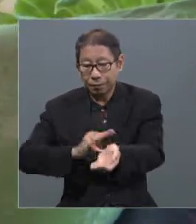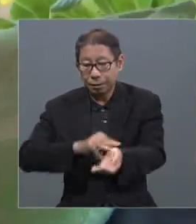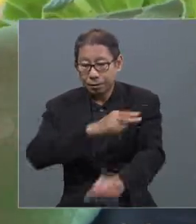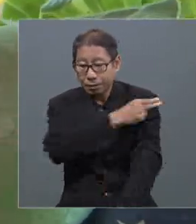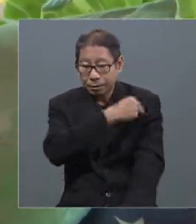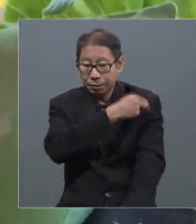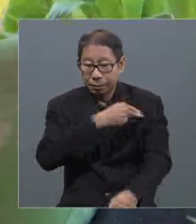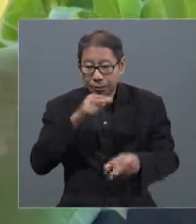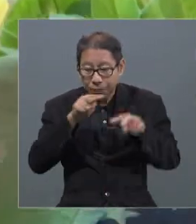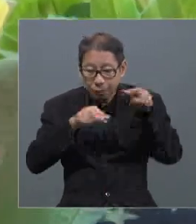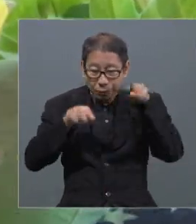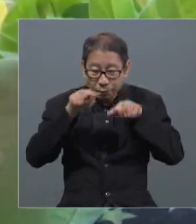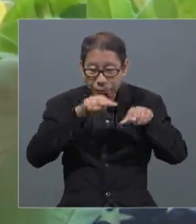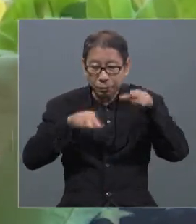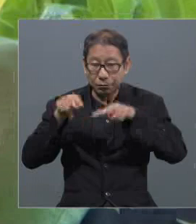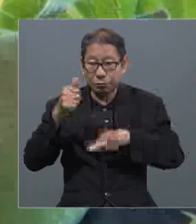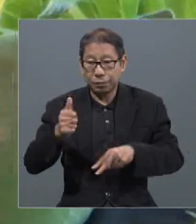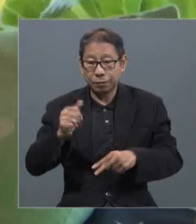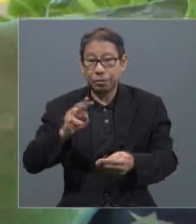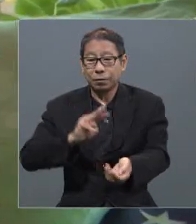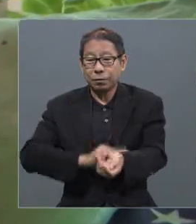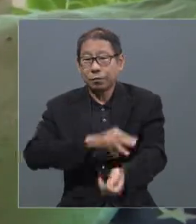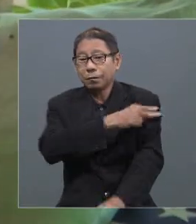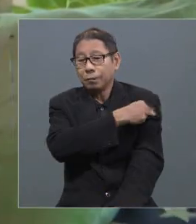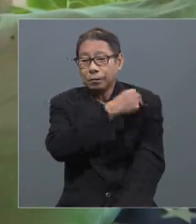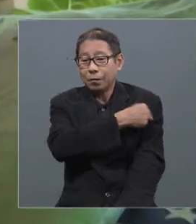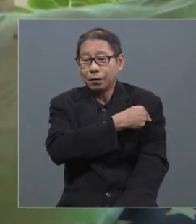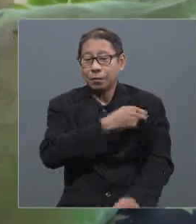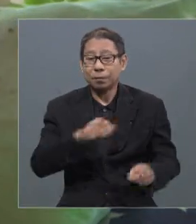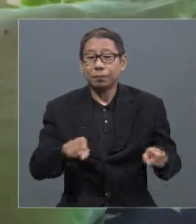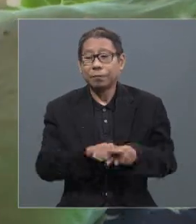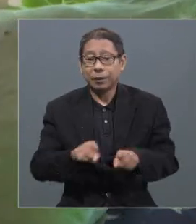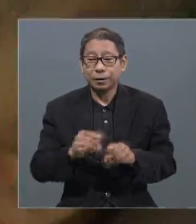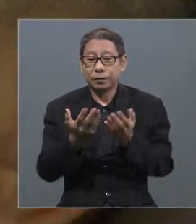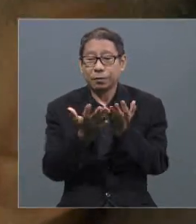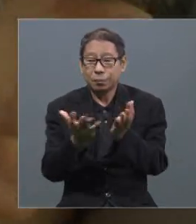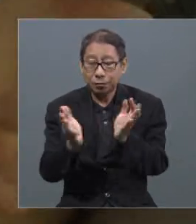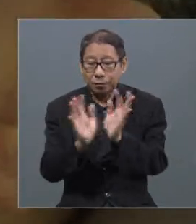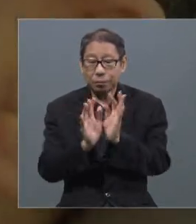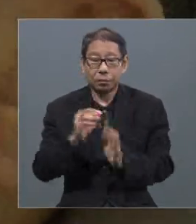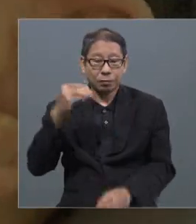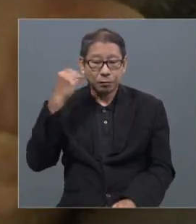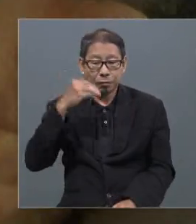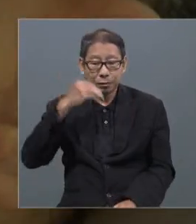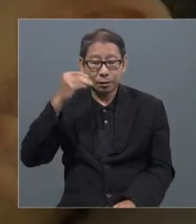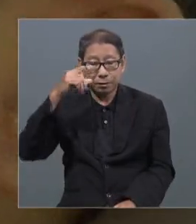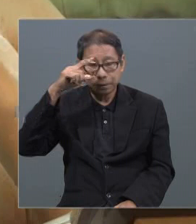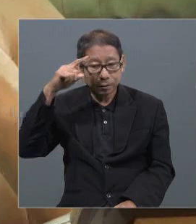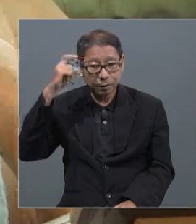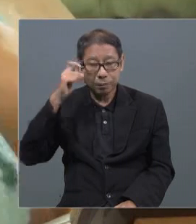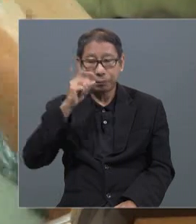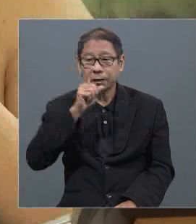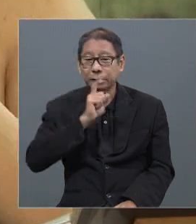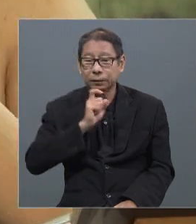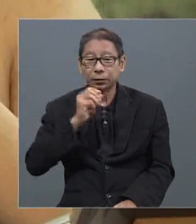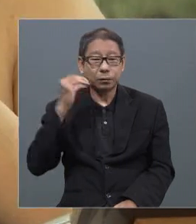อบ ก็คุณหมอก็เหมือนคนในครอบครัวครับก็ทุกวันก็ทุกอาทิตย์ทุกวันก็โทรคุยถ้ามีปัญหาอะไรผมก็จะโทรคุยโ